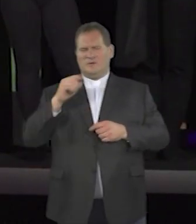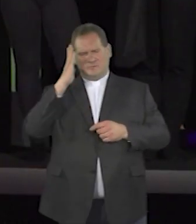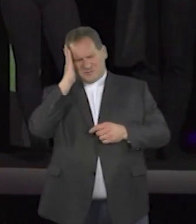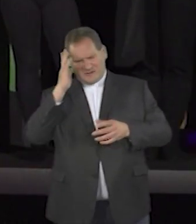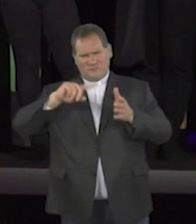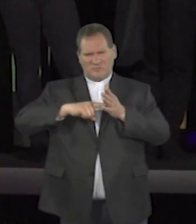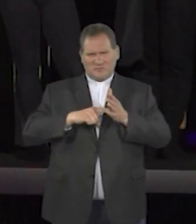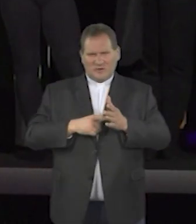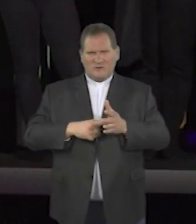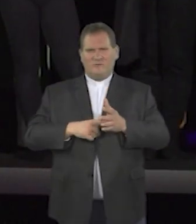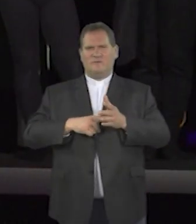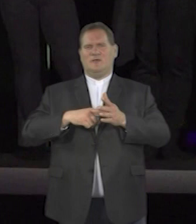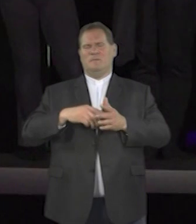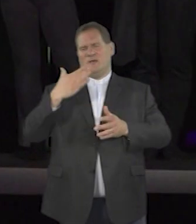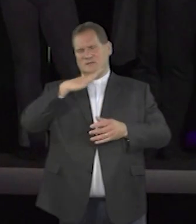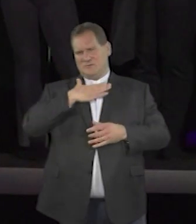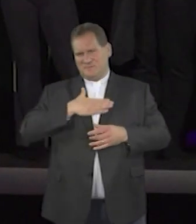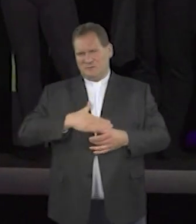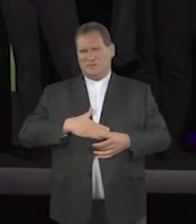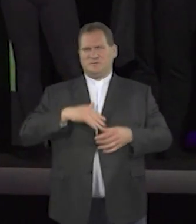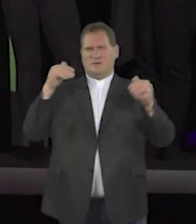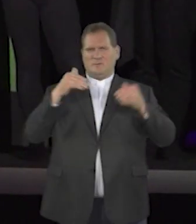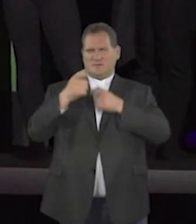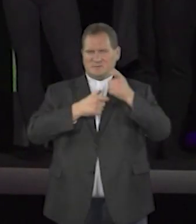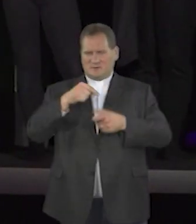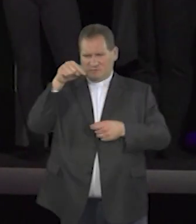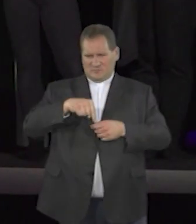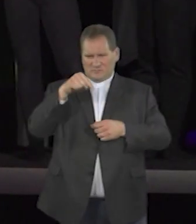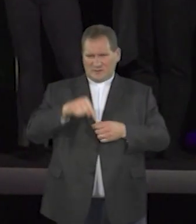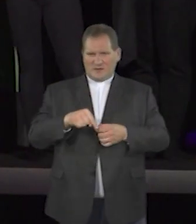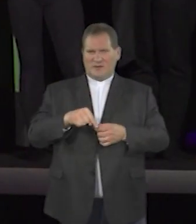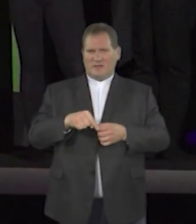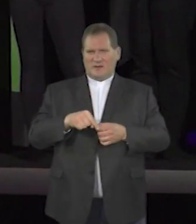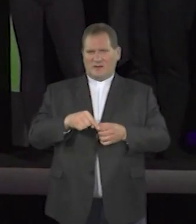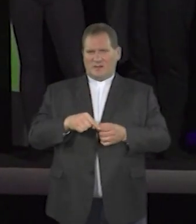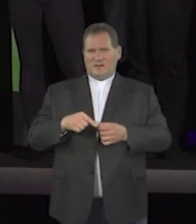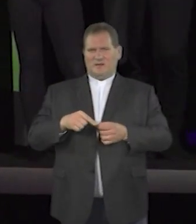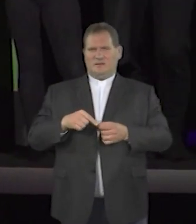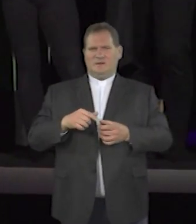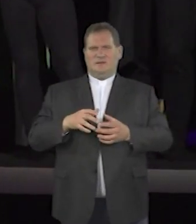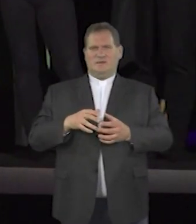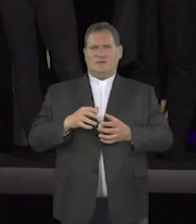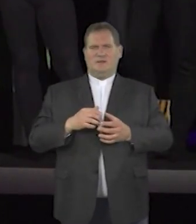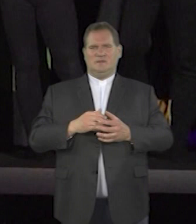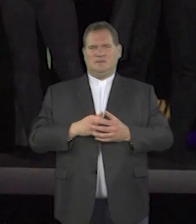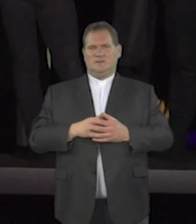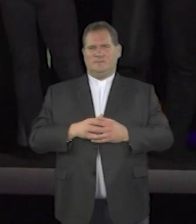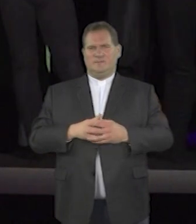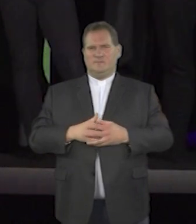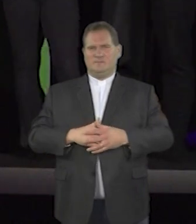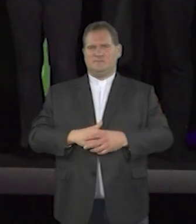robić w własnym mieście. Inspicjentem oczywiście niezapomniany. Nie ma imprezy w Piotrkowie